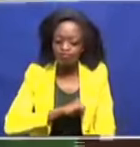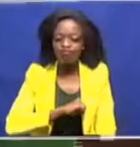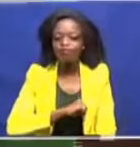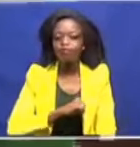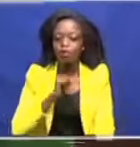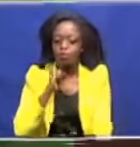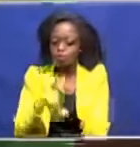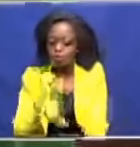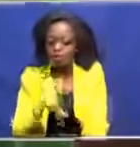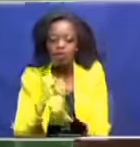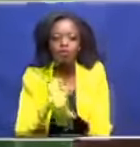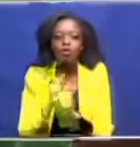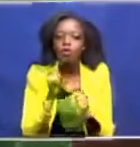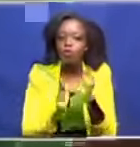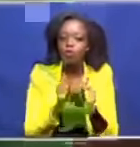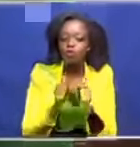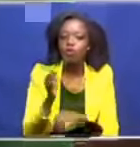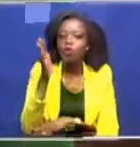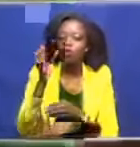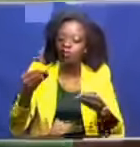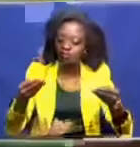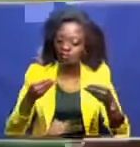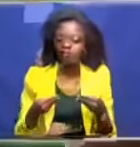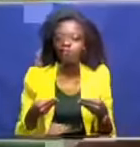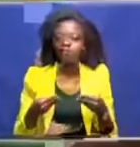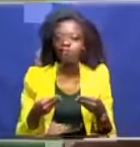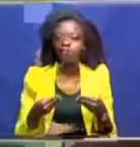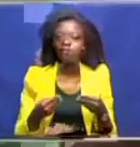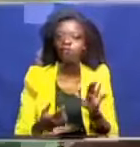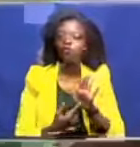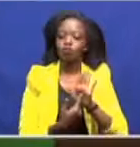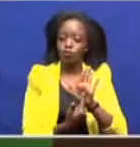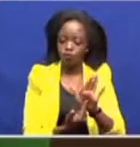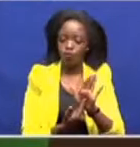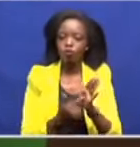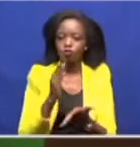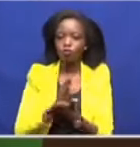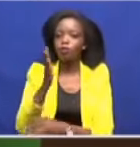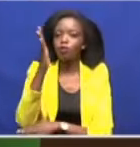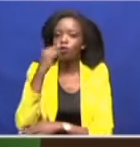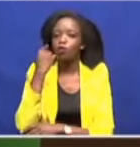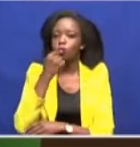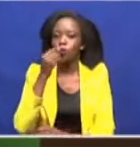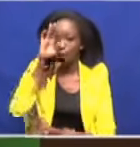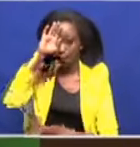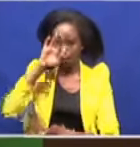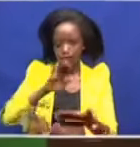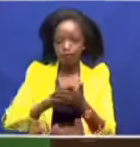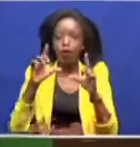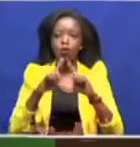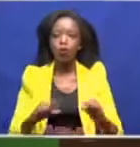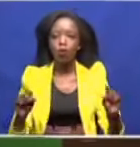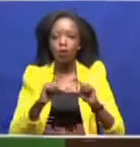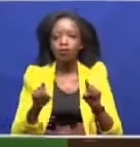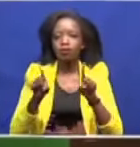zile kazi Mwenyezi Mungu ametujalia na kudhihirisha Mungu tunayemwamini kwa maneno